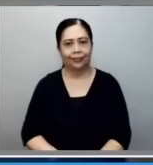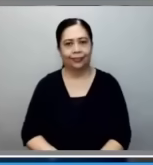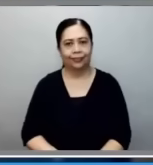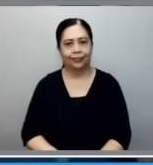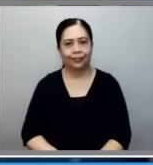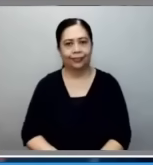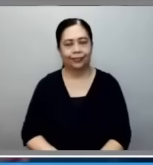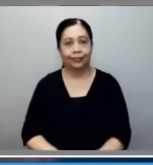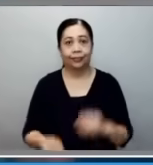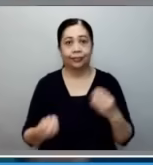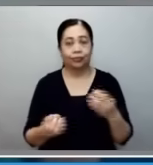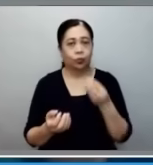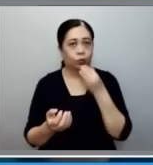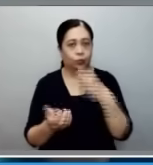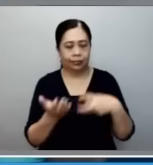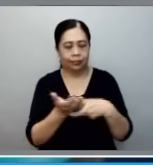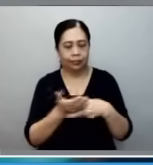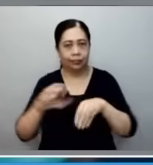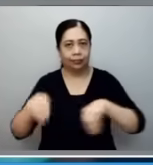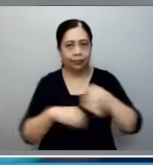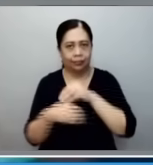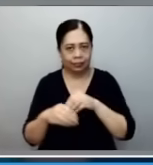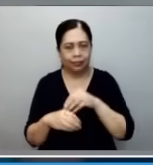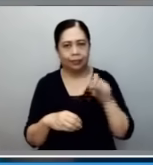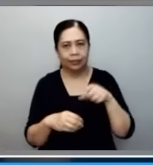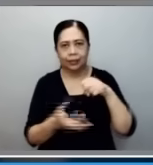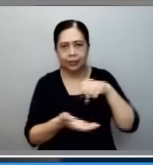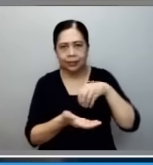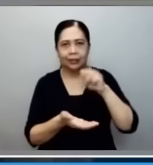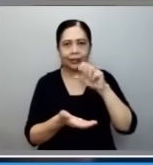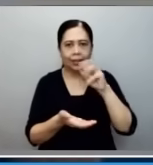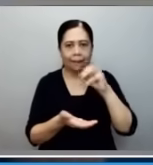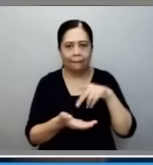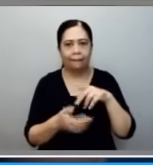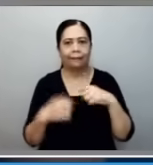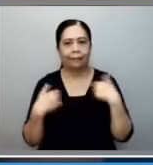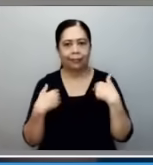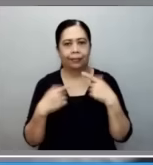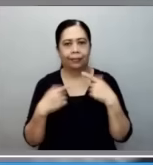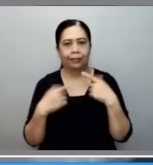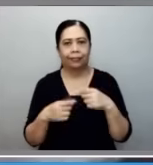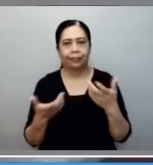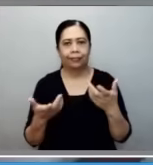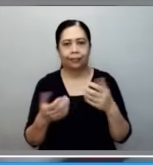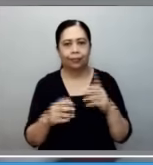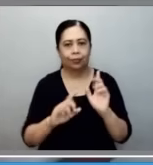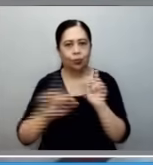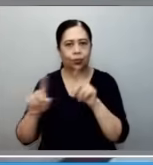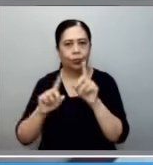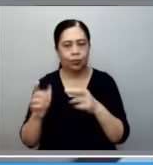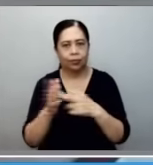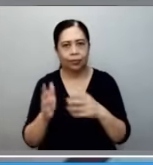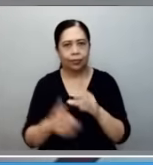Pamimigay ng food credit sa pamamagitan ng Electronic Benefit Transfer Card o EBT. Dito naman sa Pretil Tondo, nagpunta ang mga kinatawan ng